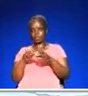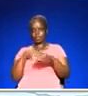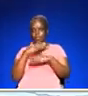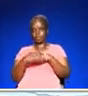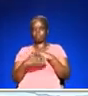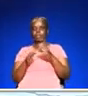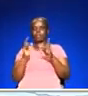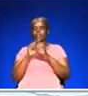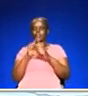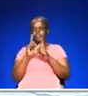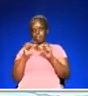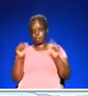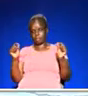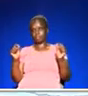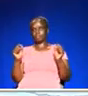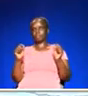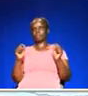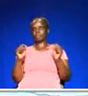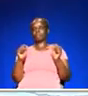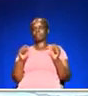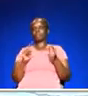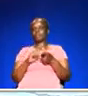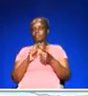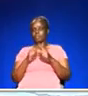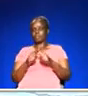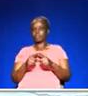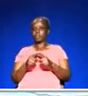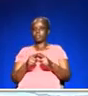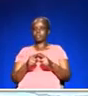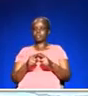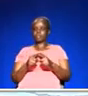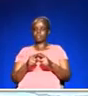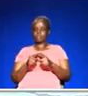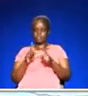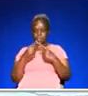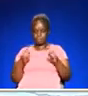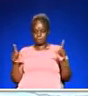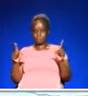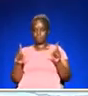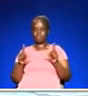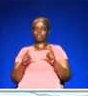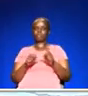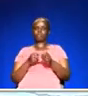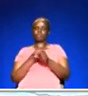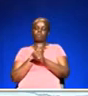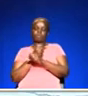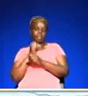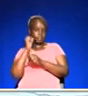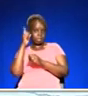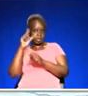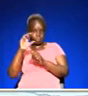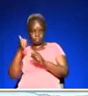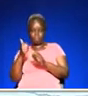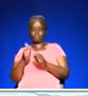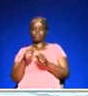neno, sentensi. Kwa hivyo vipashio vya lugha, ukiulizwa ama ukitaka kuvielewa sana mwanafunzi,